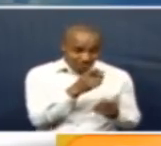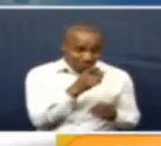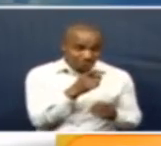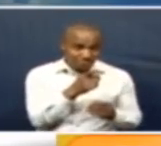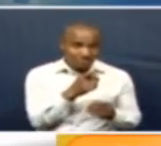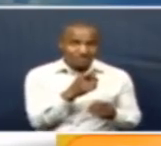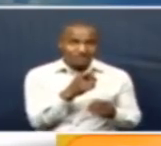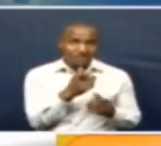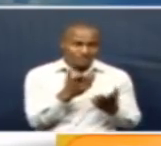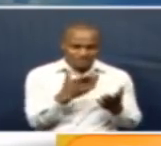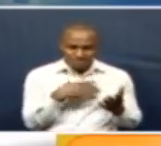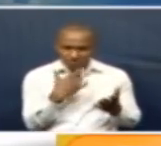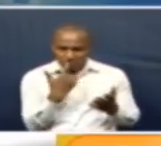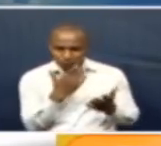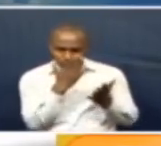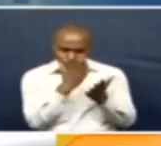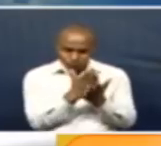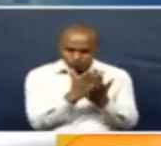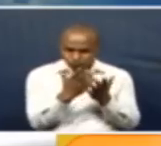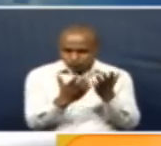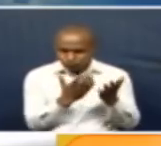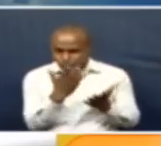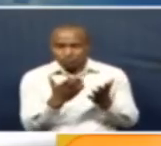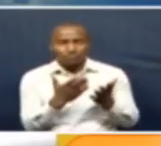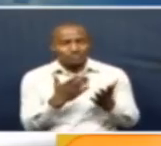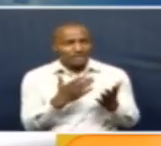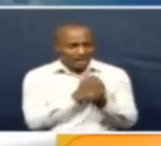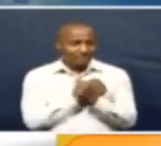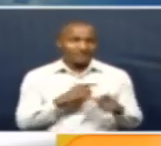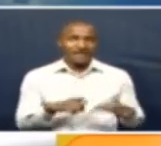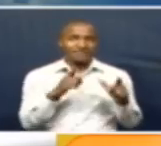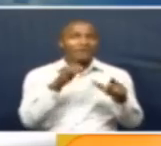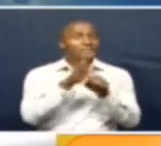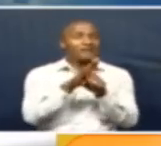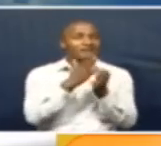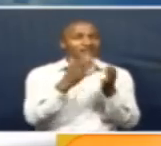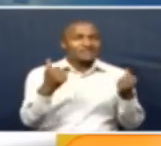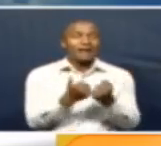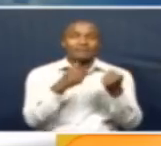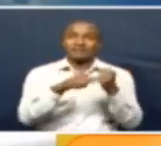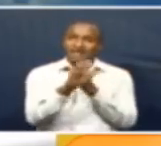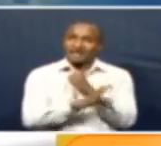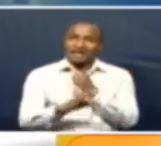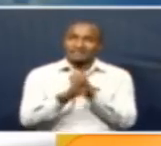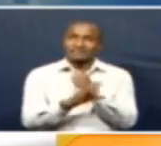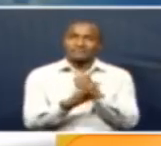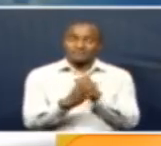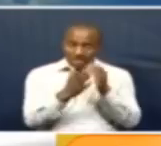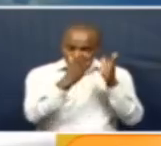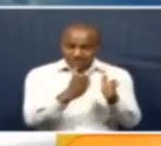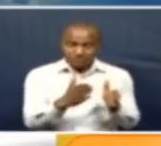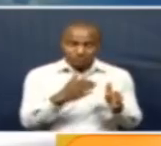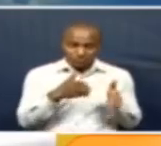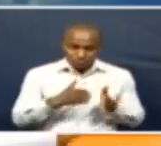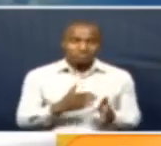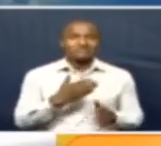ako na anga ya life, kwa sababu Lydia ni kitu nyingi sana, mambo mengi na happen in this country, ni kuwa ule mtoto alisaliwa na anga na